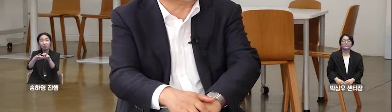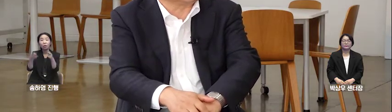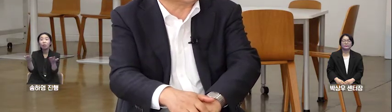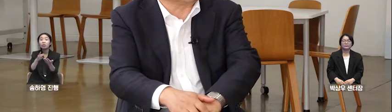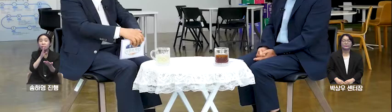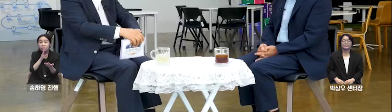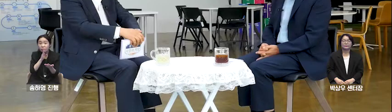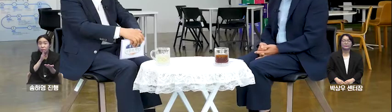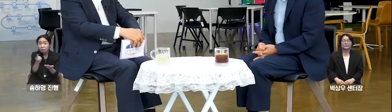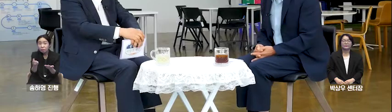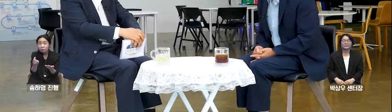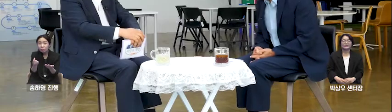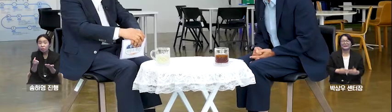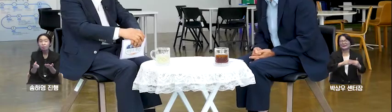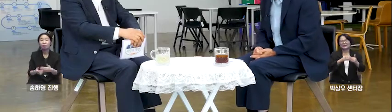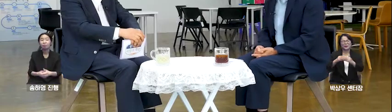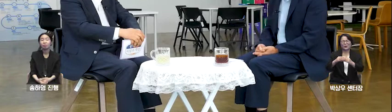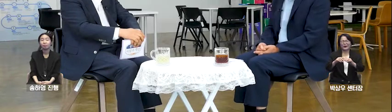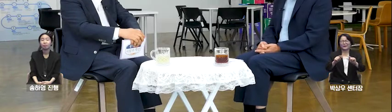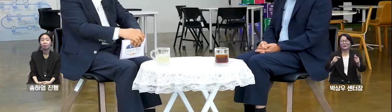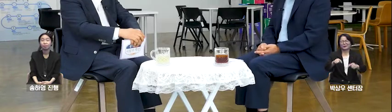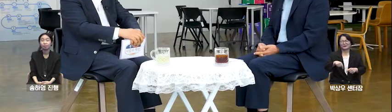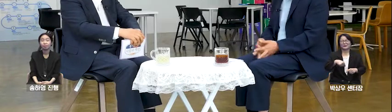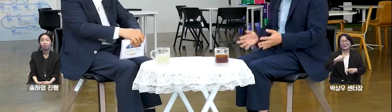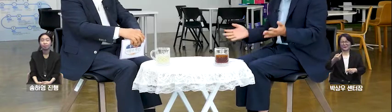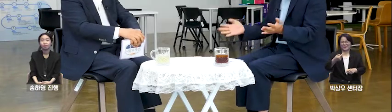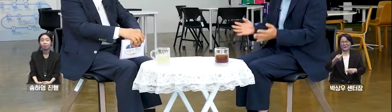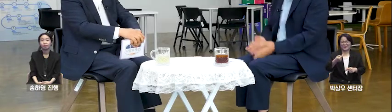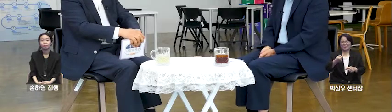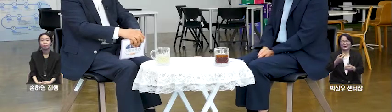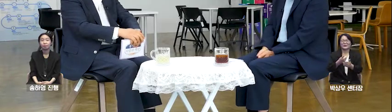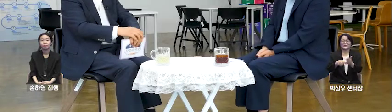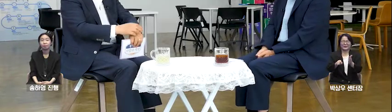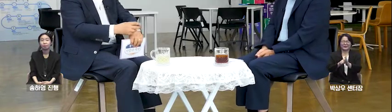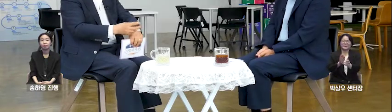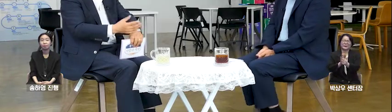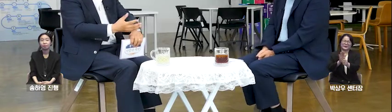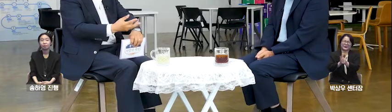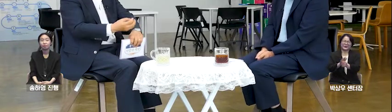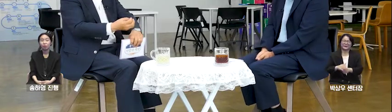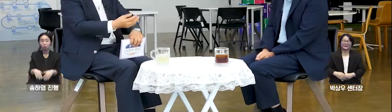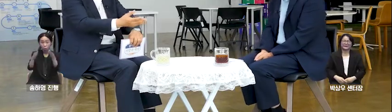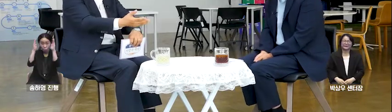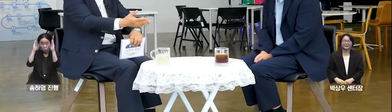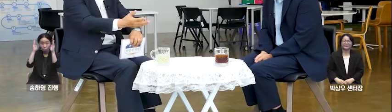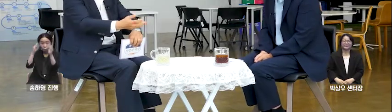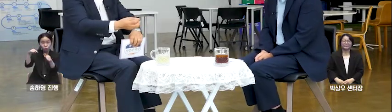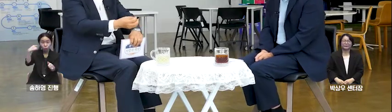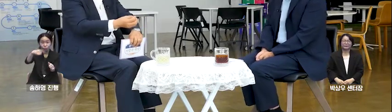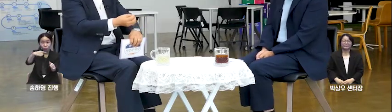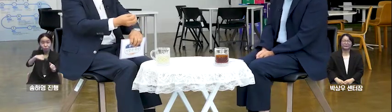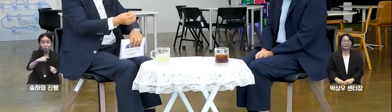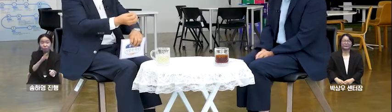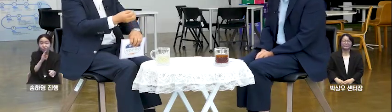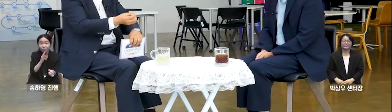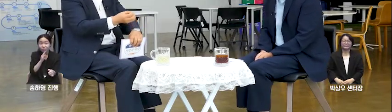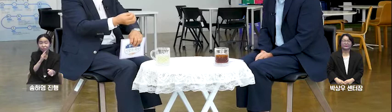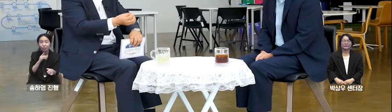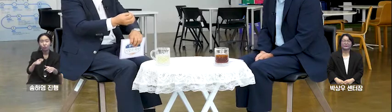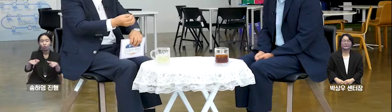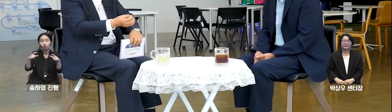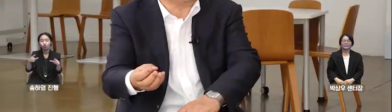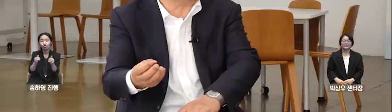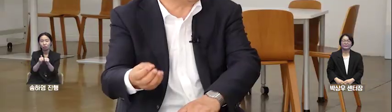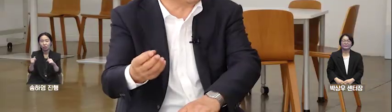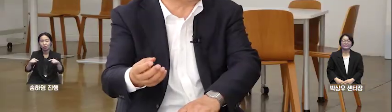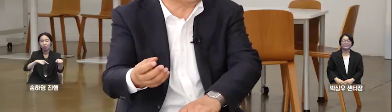자본 지원센터군요. 지도는 아니고요. 스스로 하실 수 있도록 주민분들이 함께 하실 수 있도록 공부를 해야 되시게 될까요? 어떻게